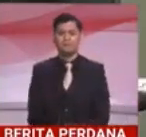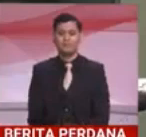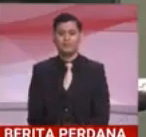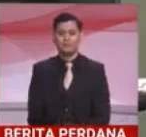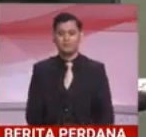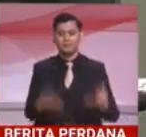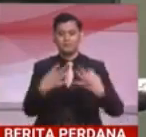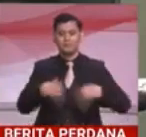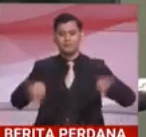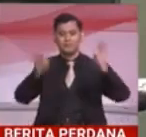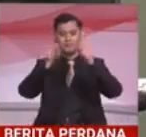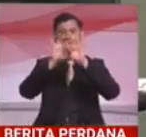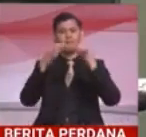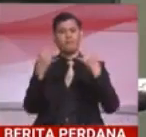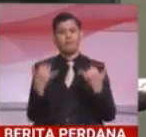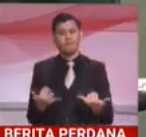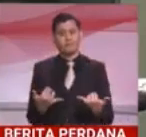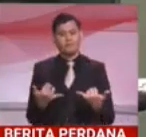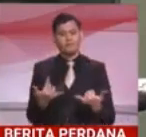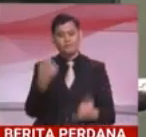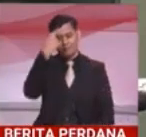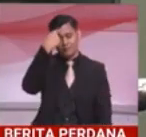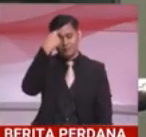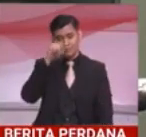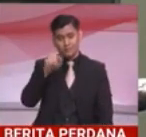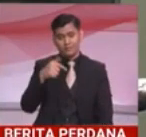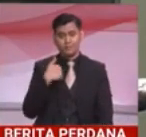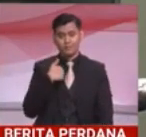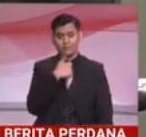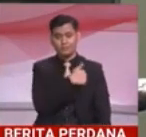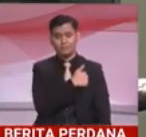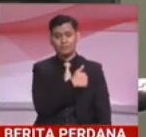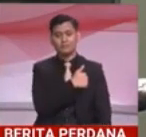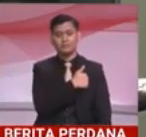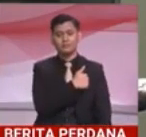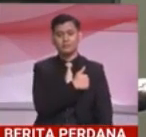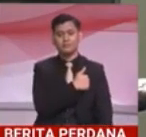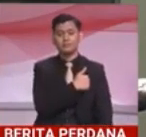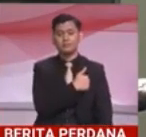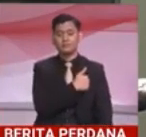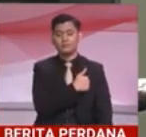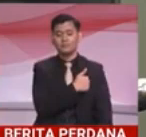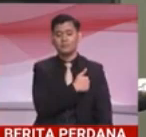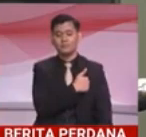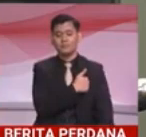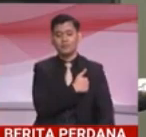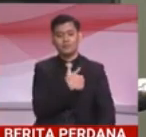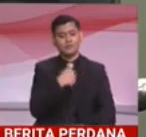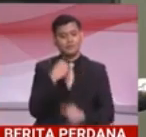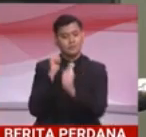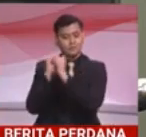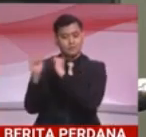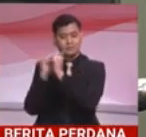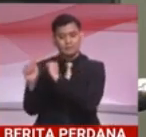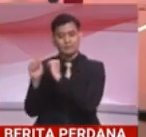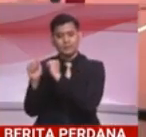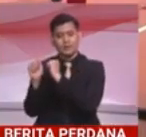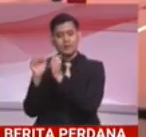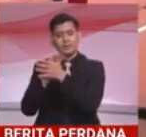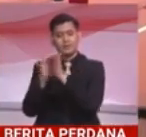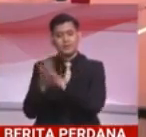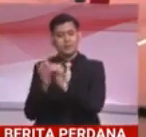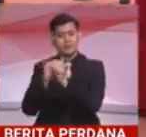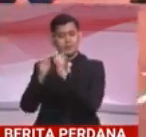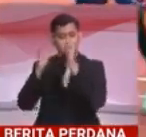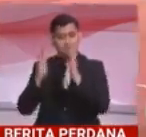Yang paling penting sekali ialah untuk kita meletakkan bahawa karier bersukan ini ataupun menjadi atlet ini